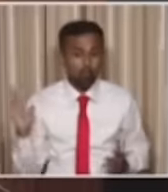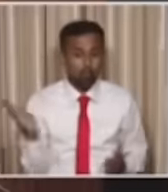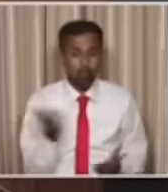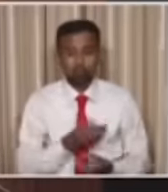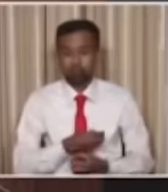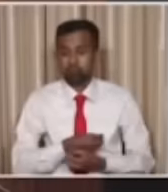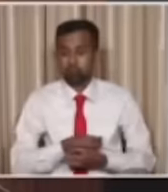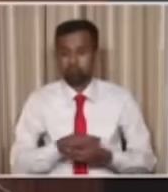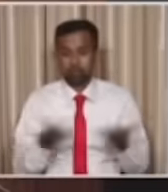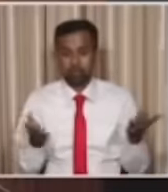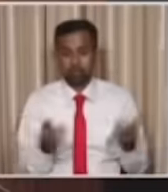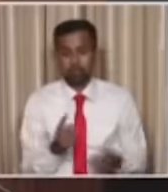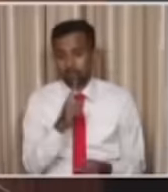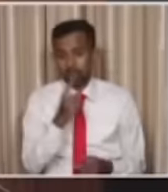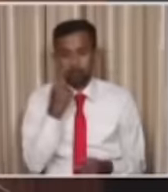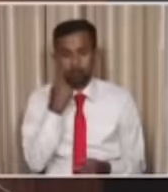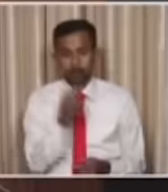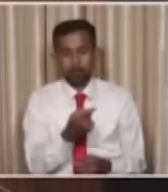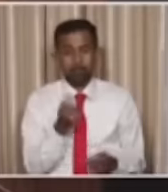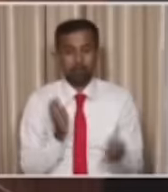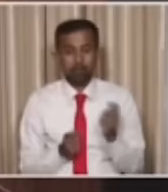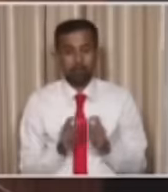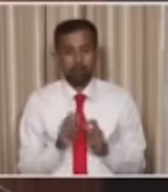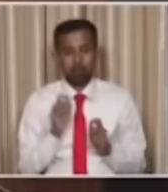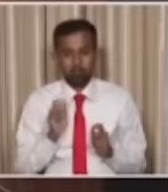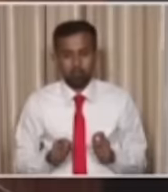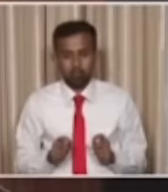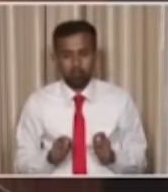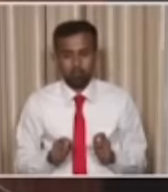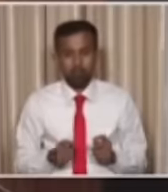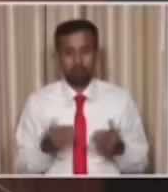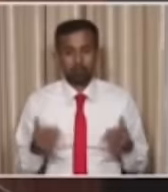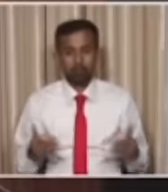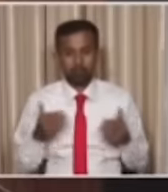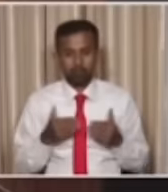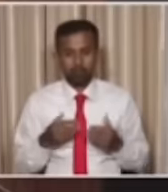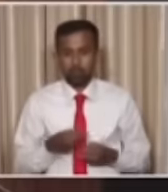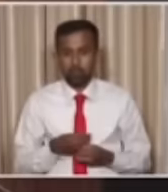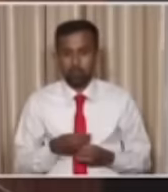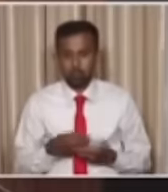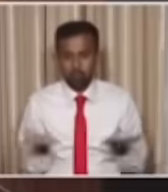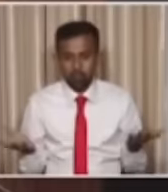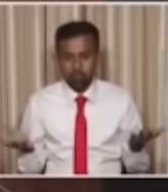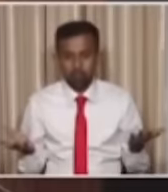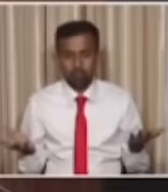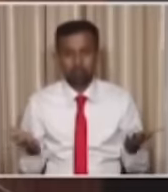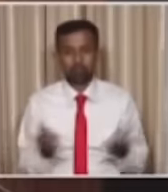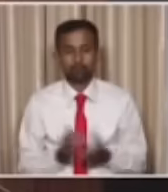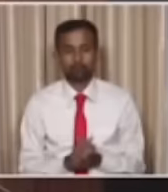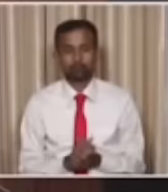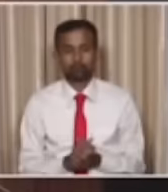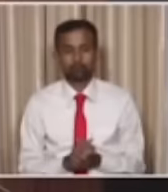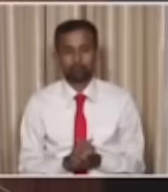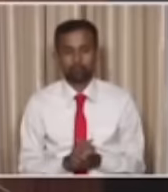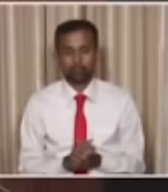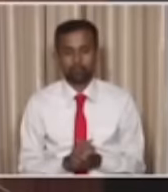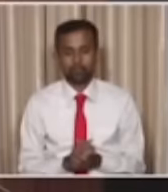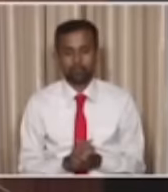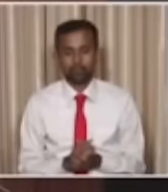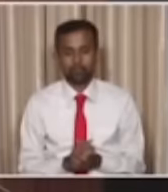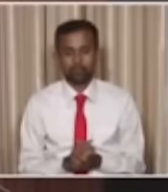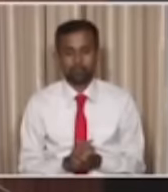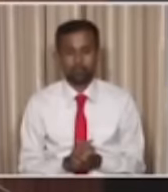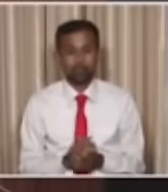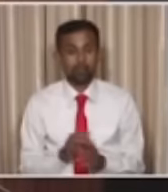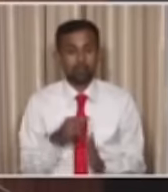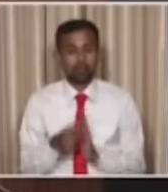එක පිළිමිමක් තමයි මේ ක්‍රිකට් පාලක මණ්ඩලයේ මේ වර්තමාන විනාශයේ කාරණා බවට පත් වෙන්නේ. හැබැයි මේ රටේ